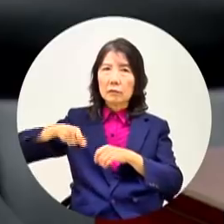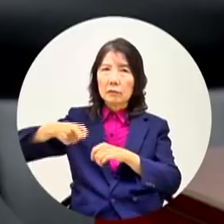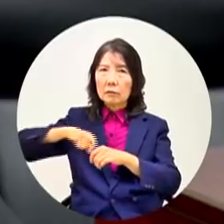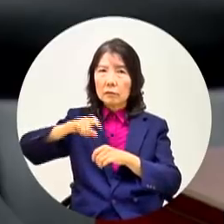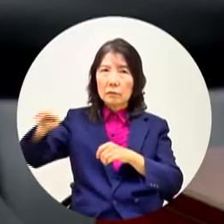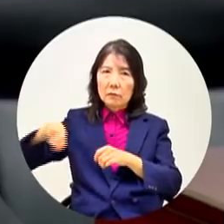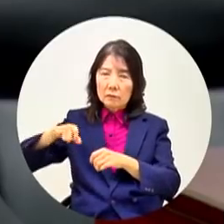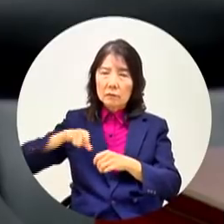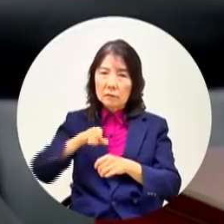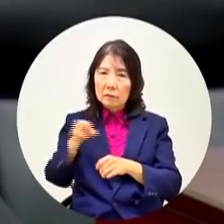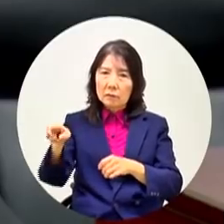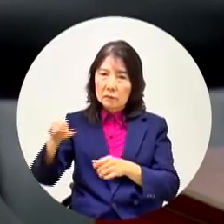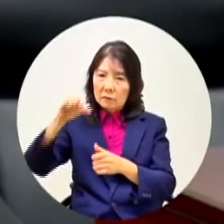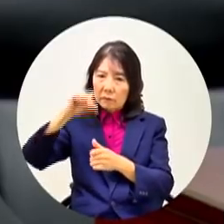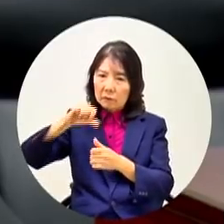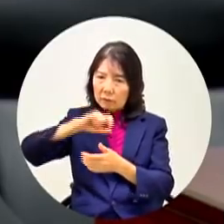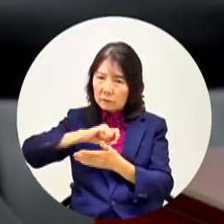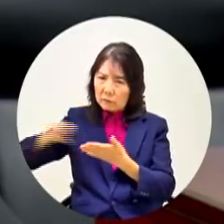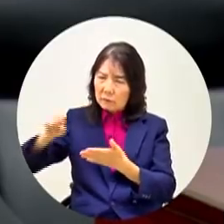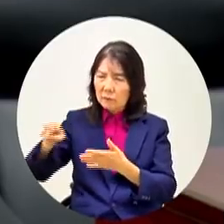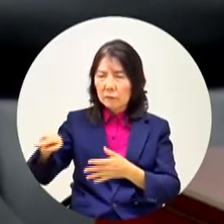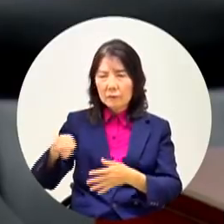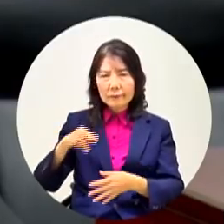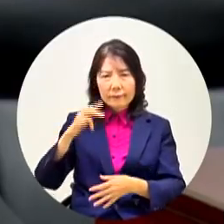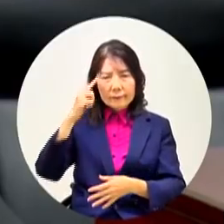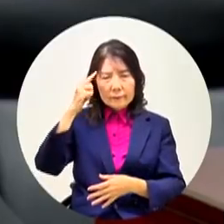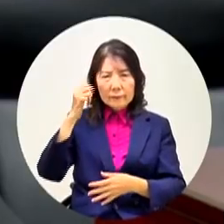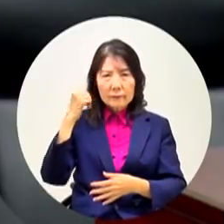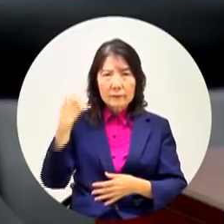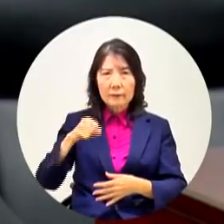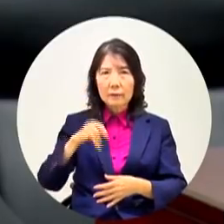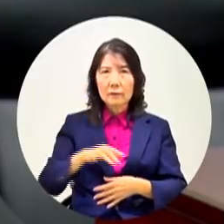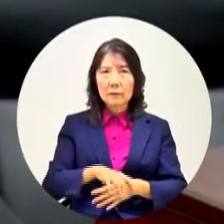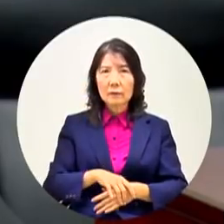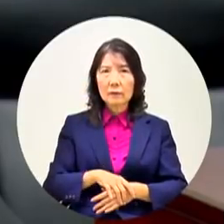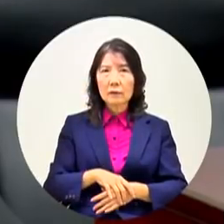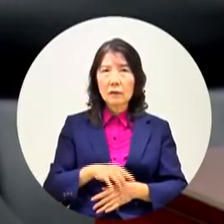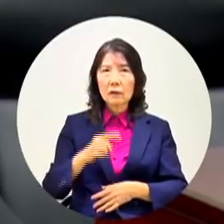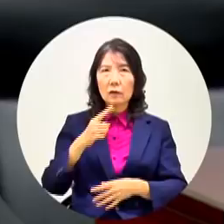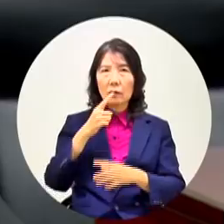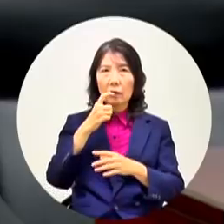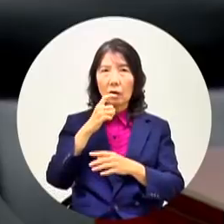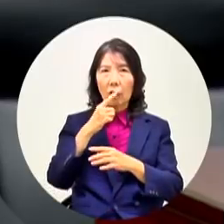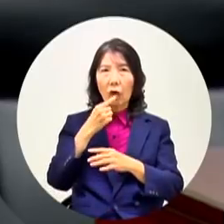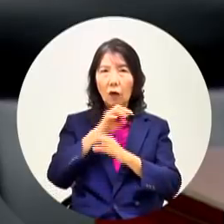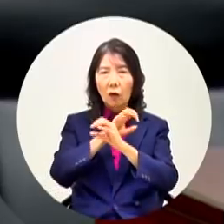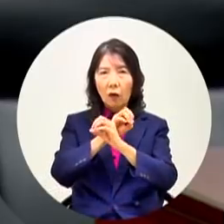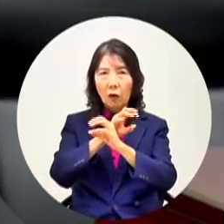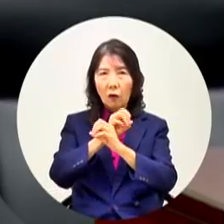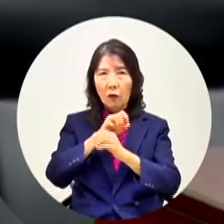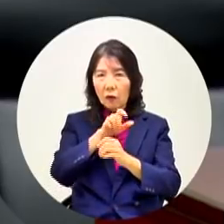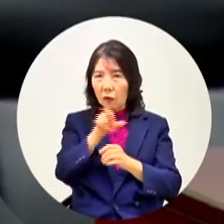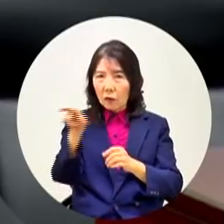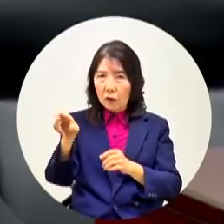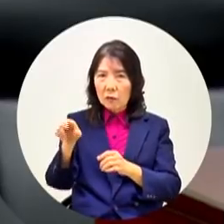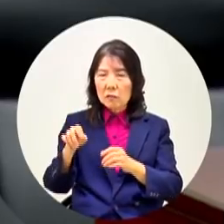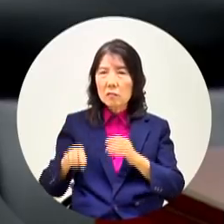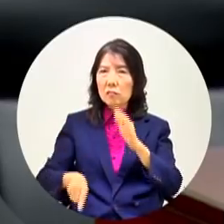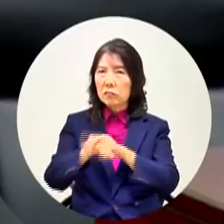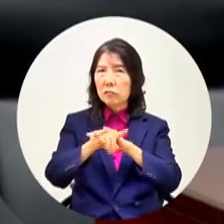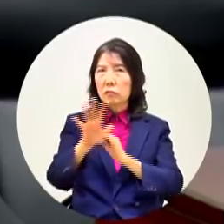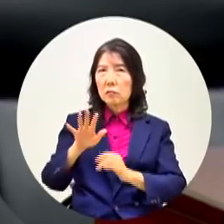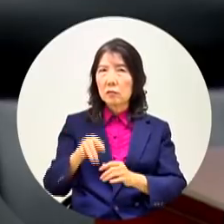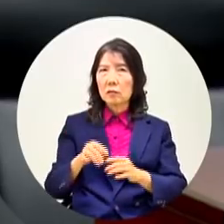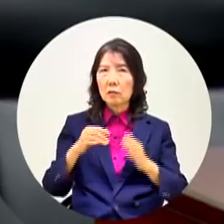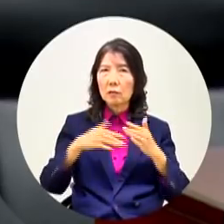受，真无好的感受。红灯右转是闯红灯，是不是？局长跟我们交通局